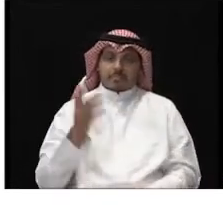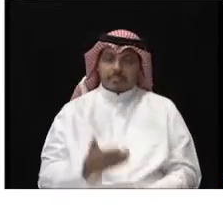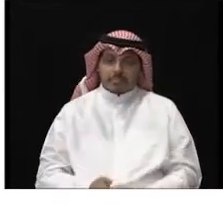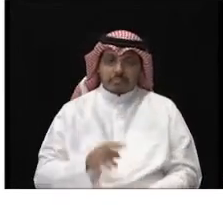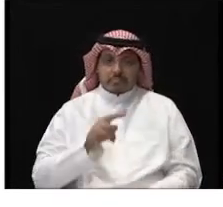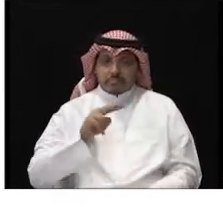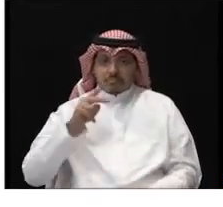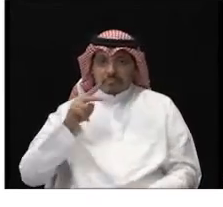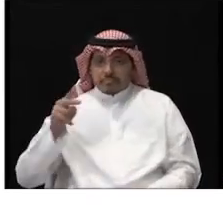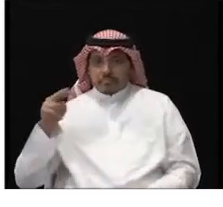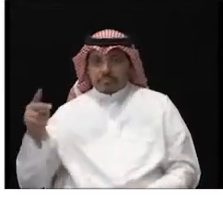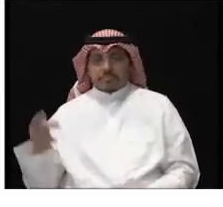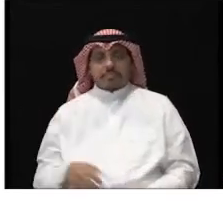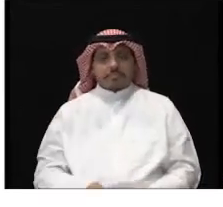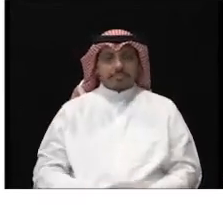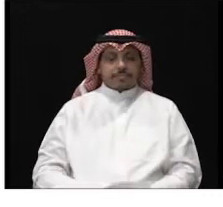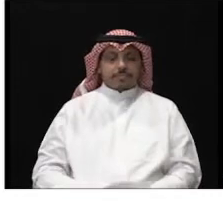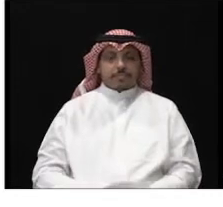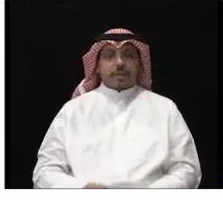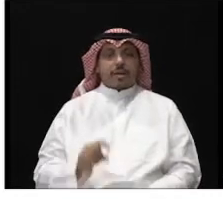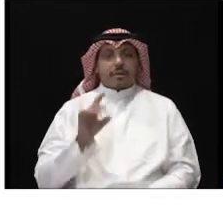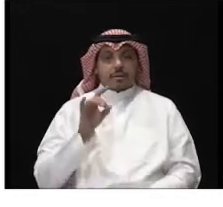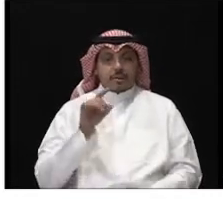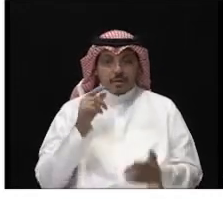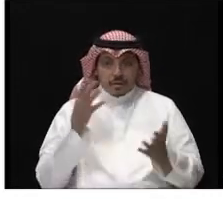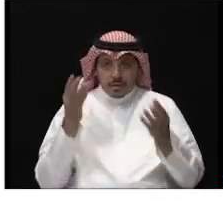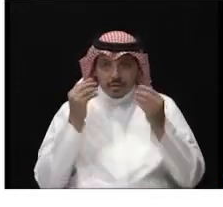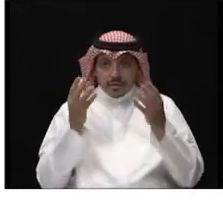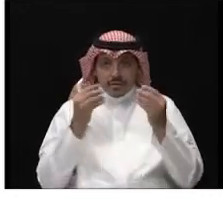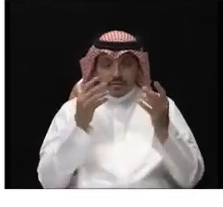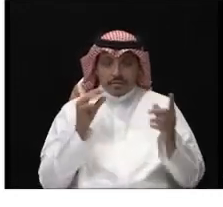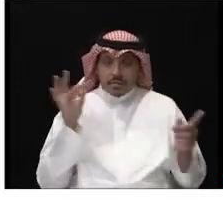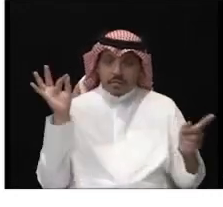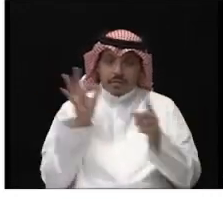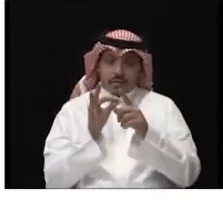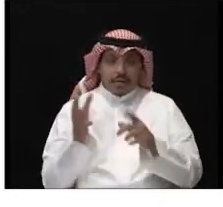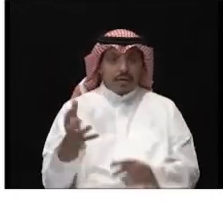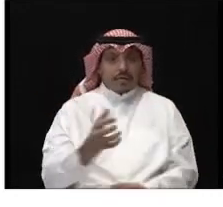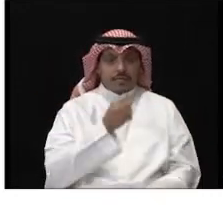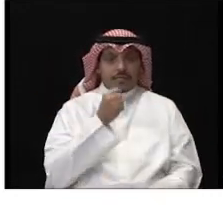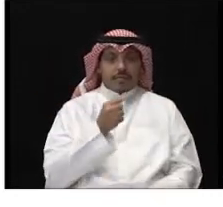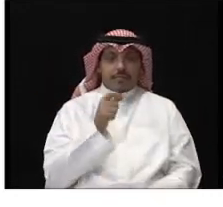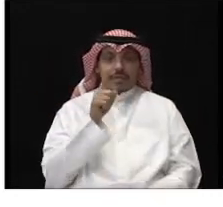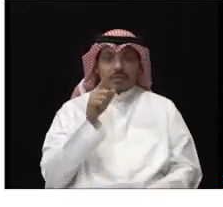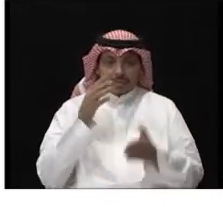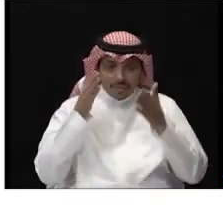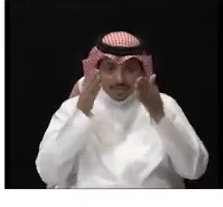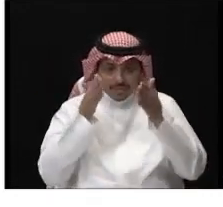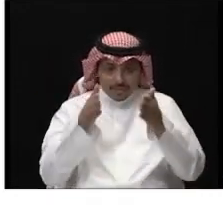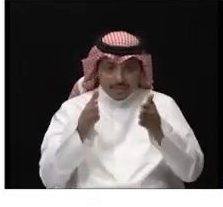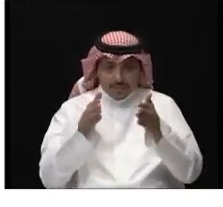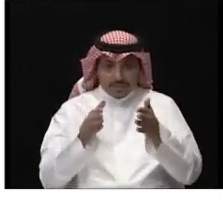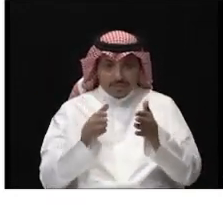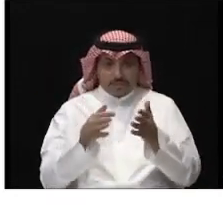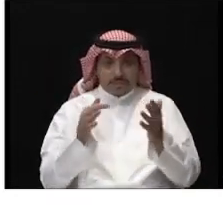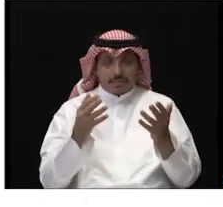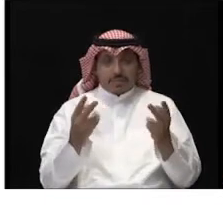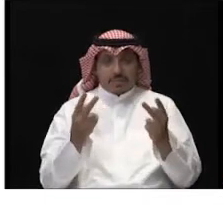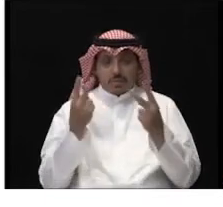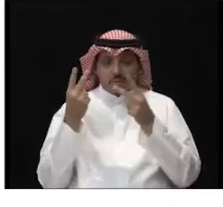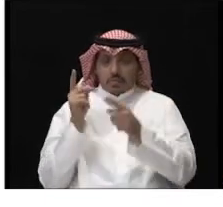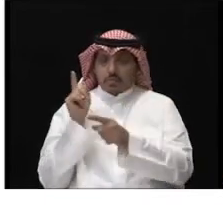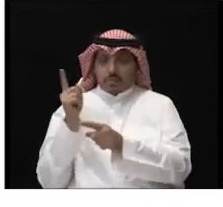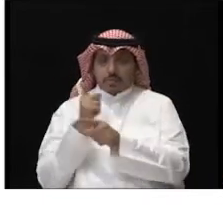هذه الدروس بإذن الله ستصل إلى هدفك. ولكن ينبغي عليك التركيز معنا في الدروس